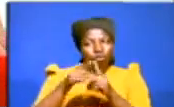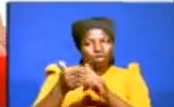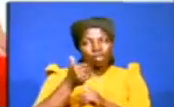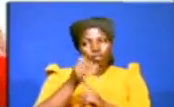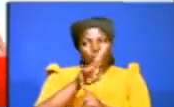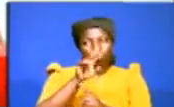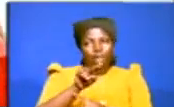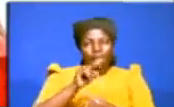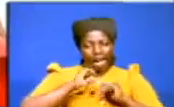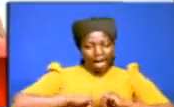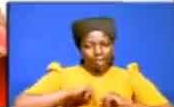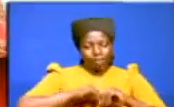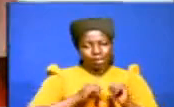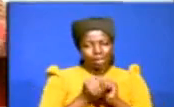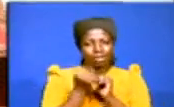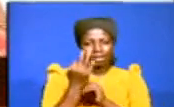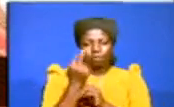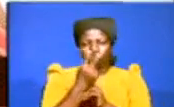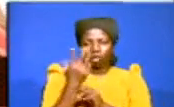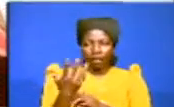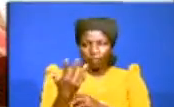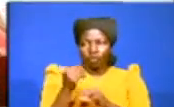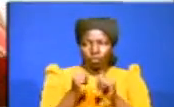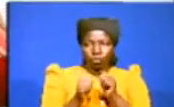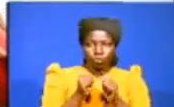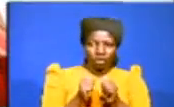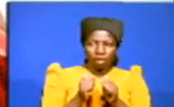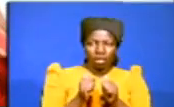Council 1325 ambayo